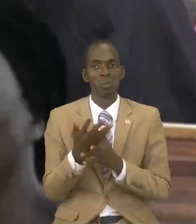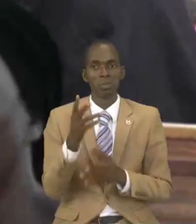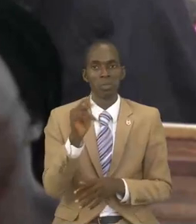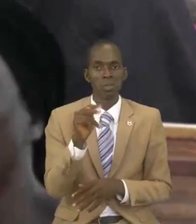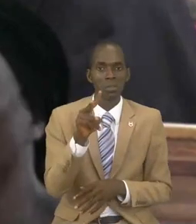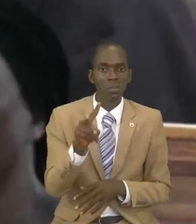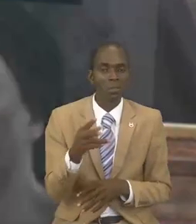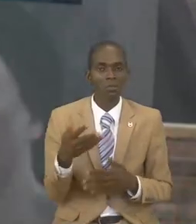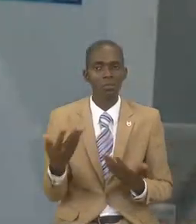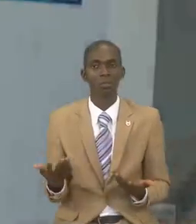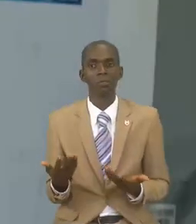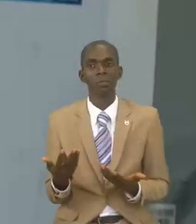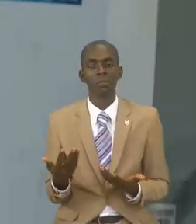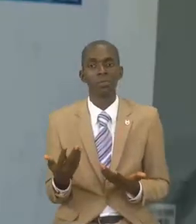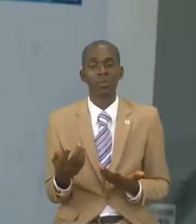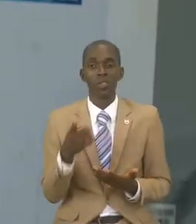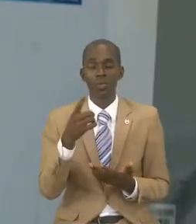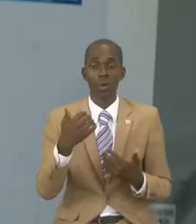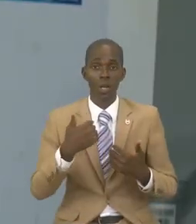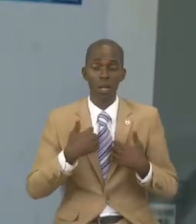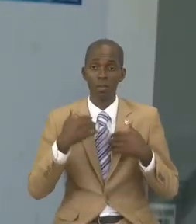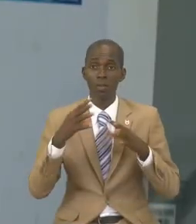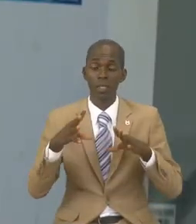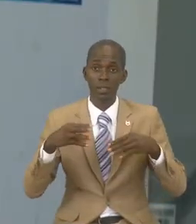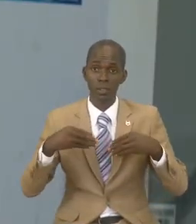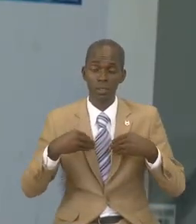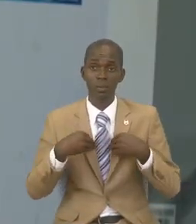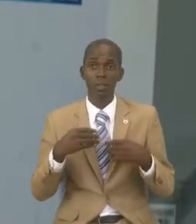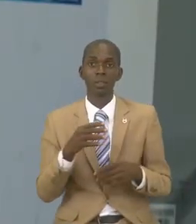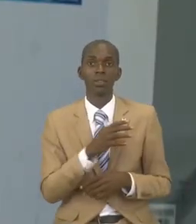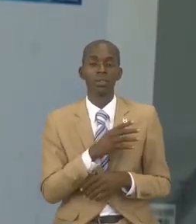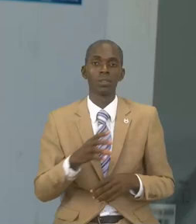Vous qui êtes en ligne, redonnez votre vie au Seigneur.